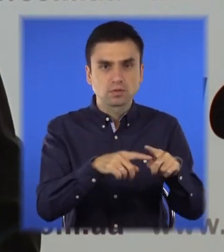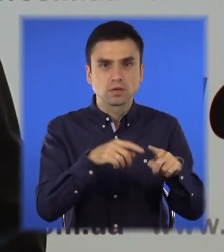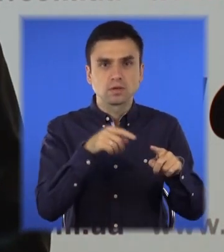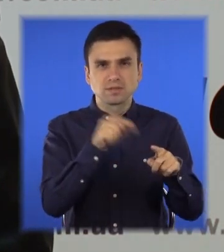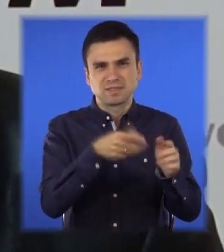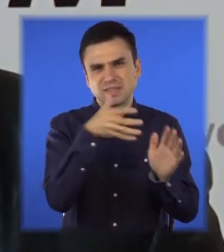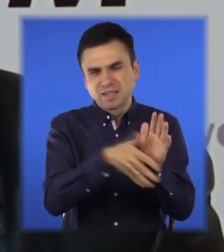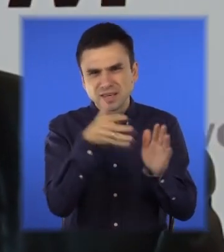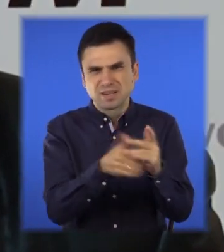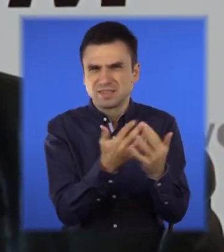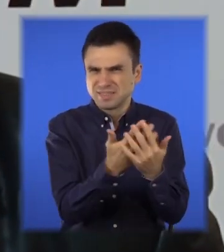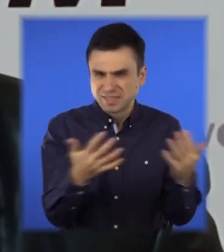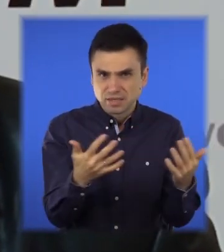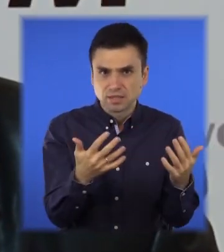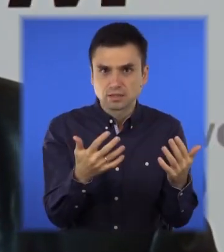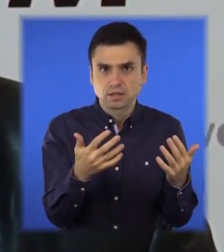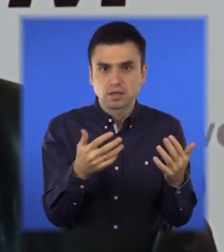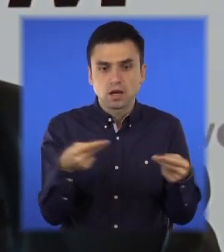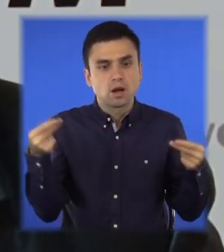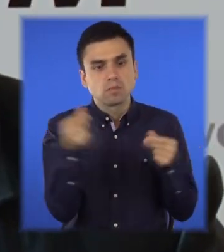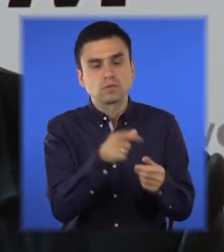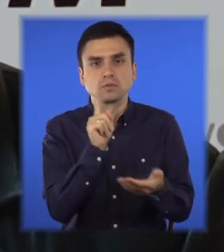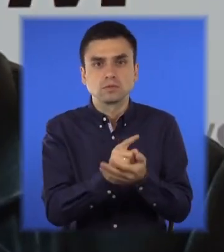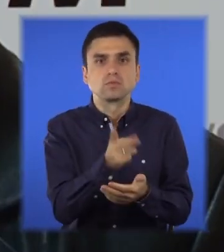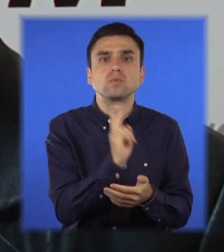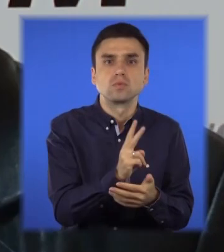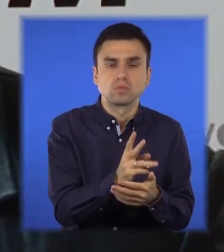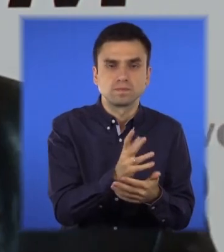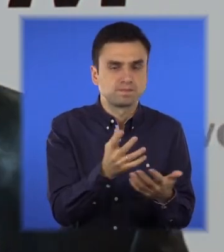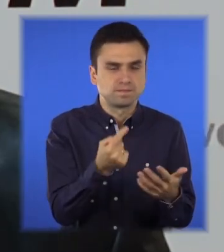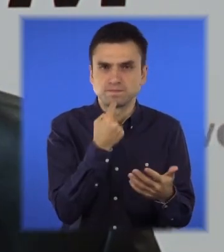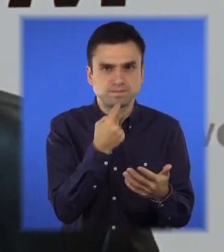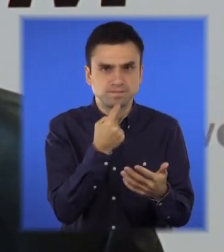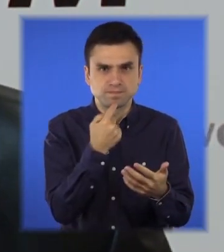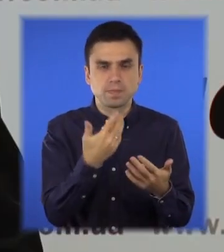буде платити. Фактично, держава, не створивши правил,